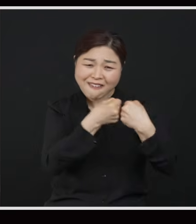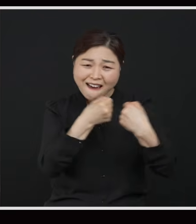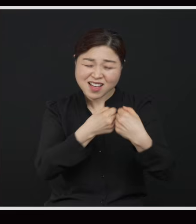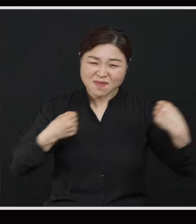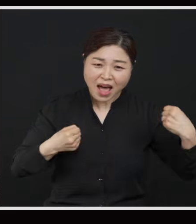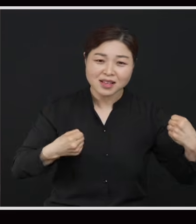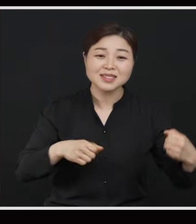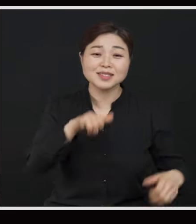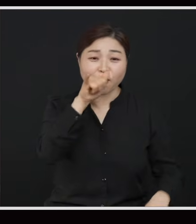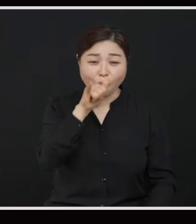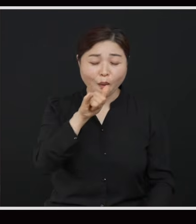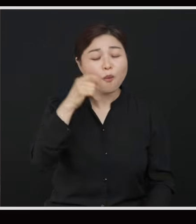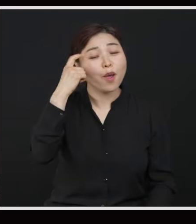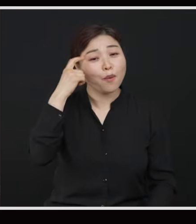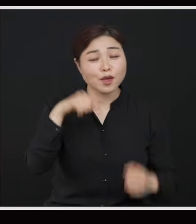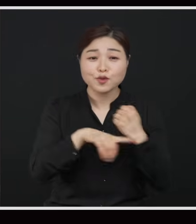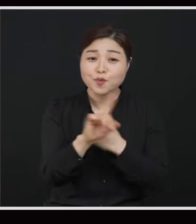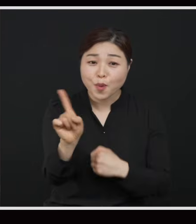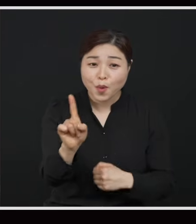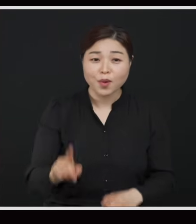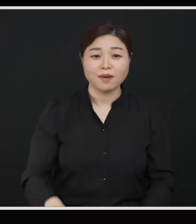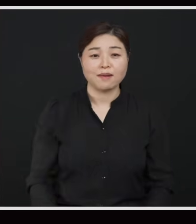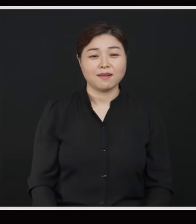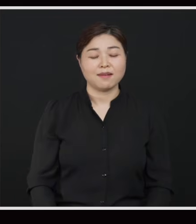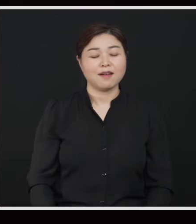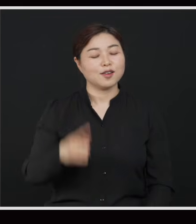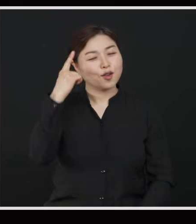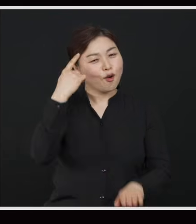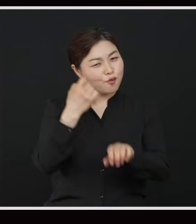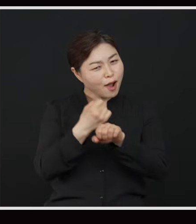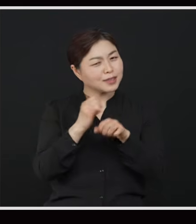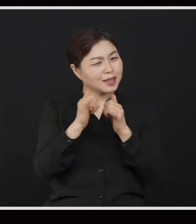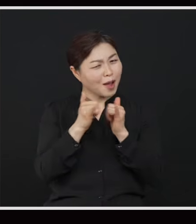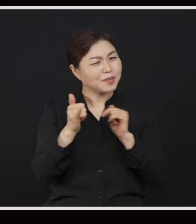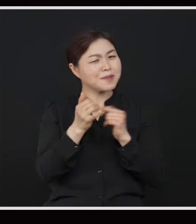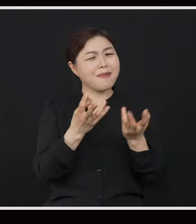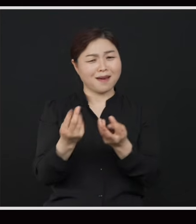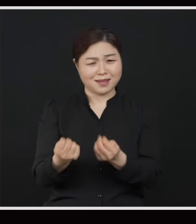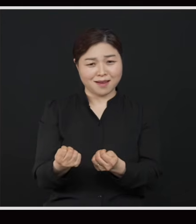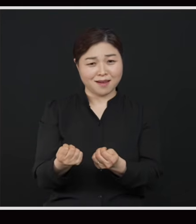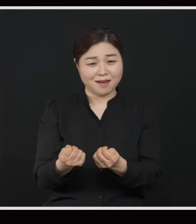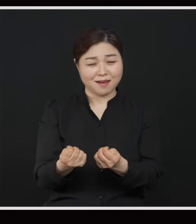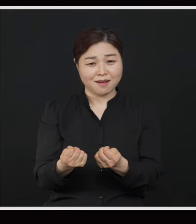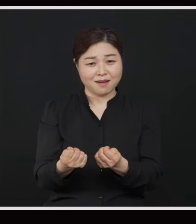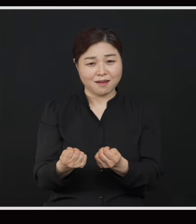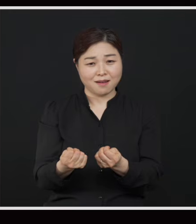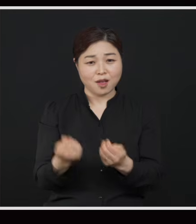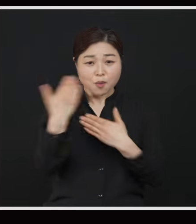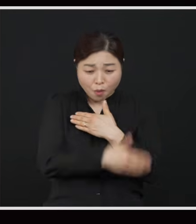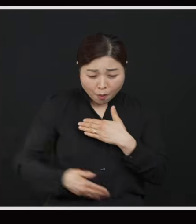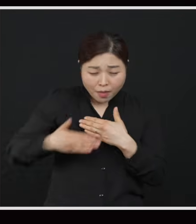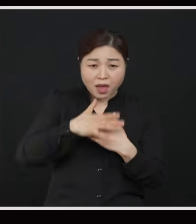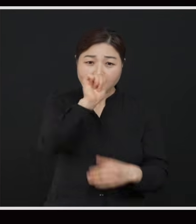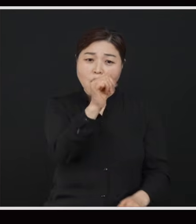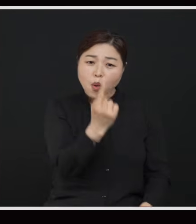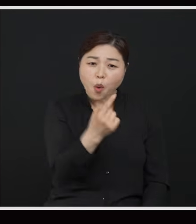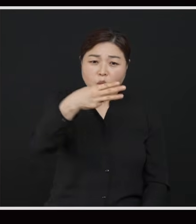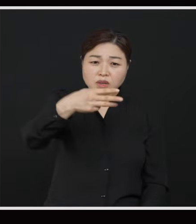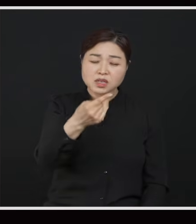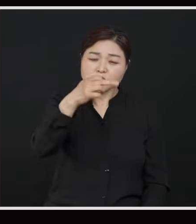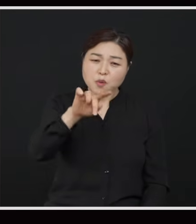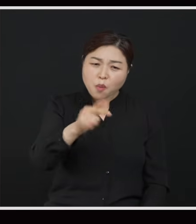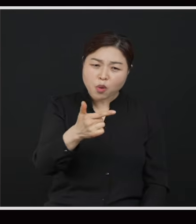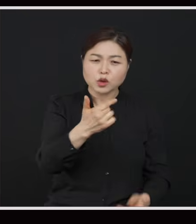짜증이 나고 싸움질을 하려고 그럽니다. 왜 그런지 아세요? 이 연구를 하는 사람들이 되게 많은데 호르몬 종류가